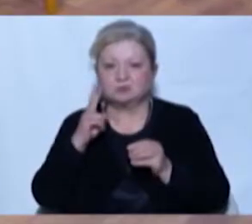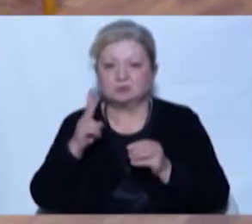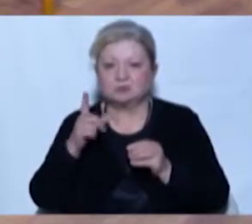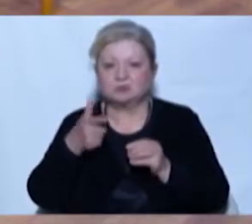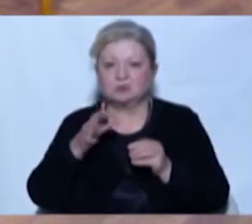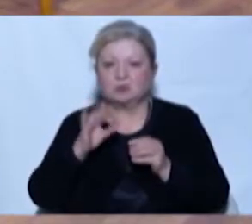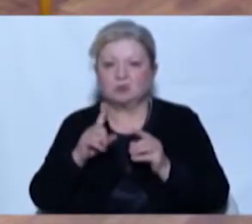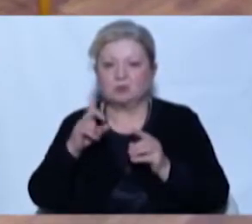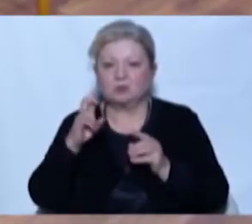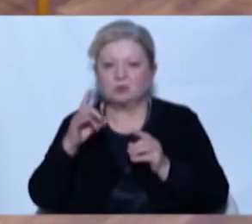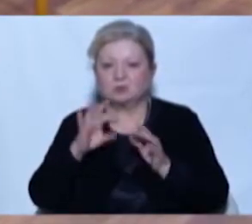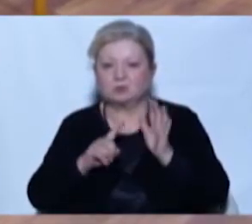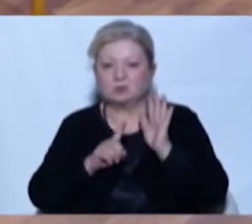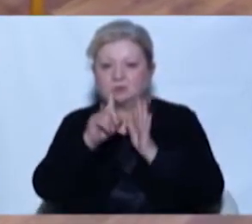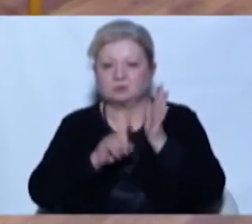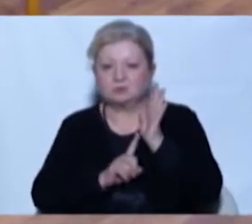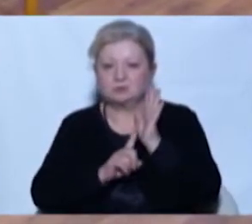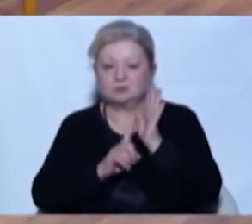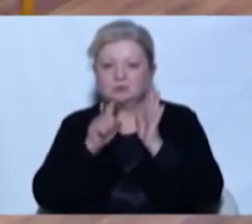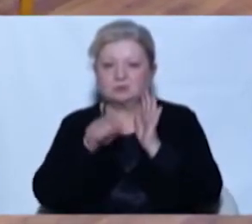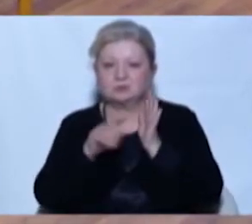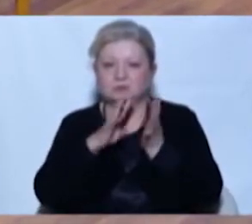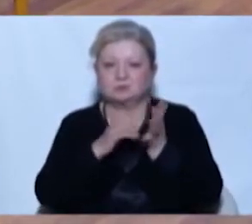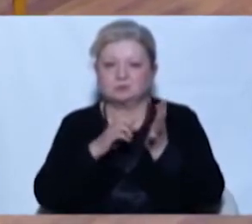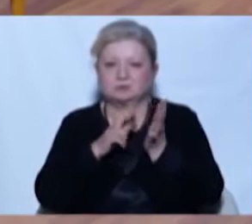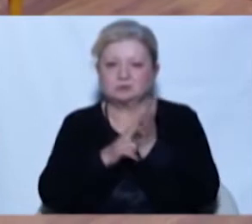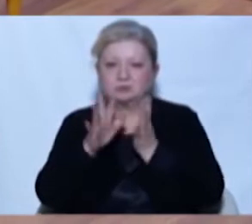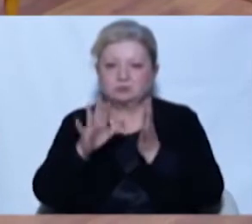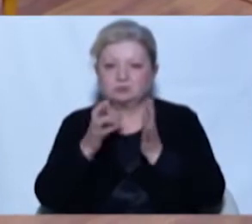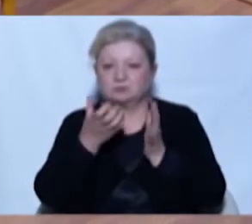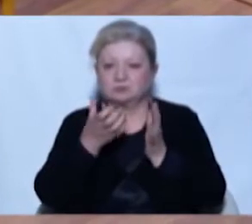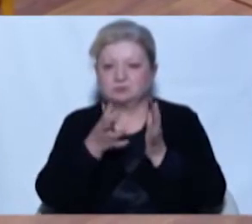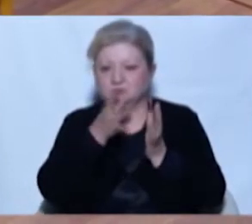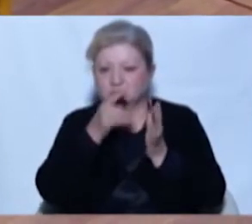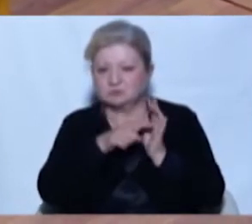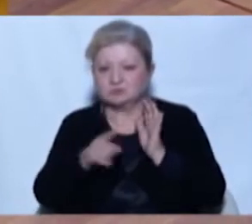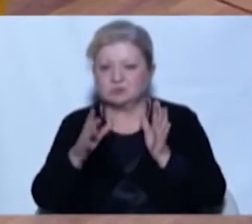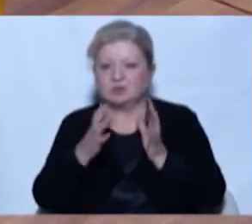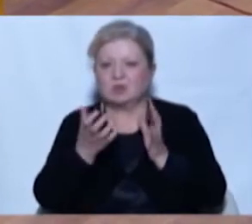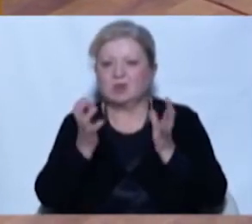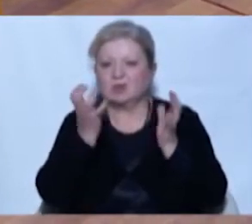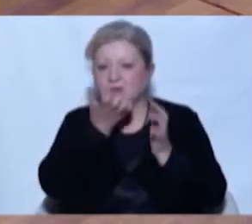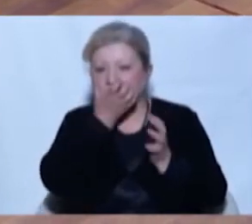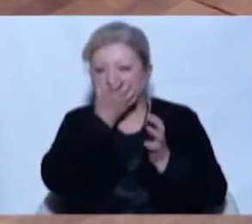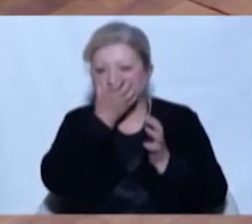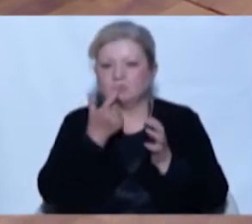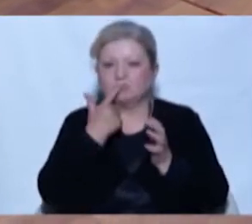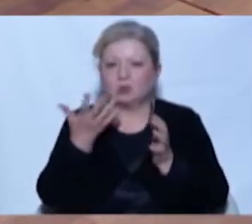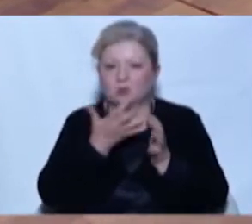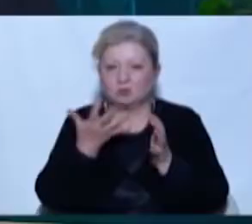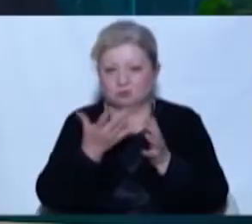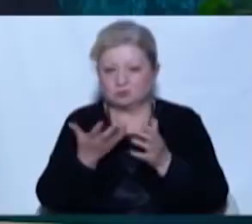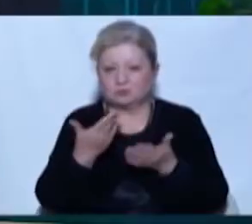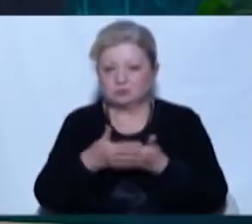დაიწყო 1985 წელს დათბობის პოლიტიკა, ანუ ეგრეთ წოდებული გარდაქმნა დახლებური